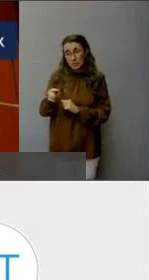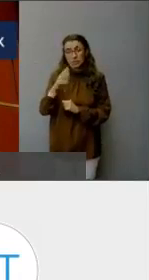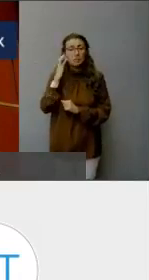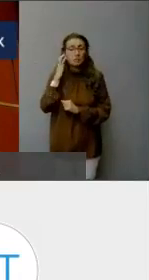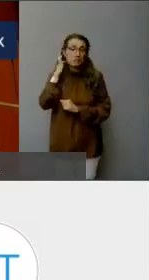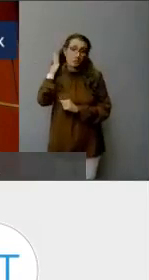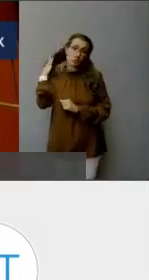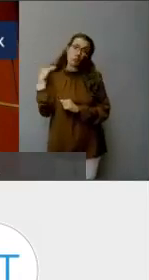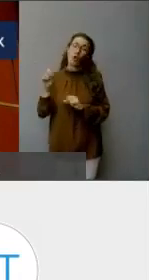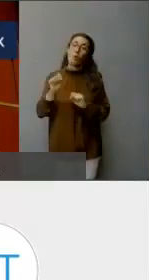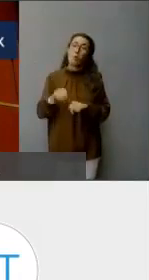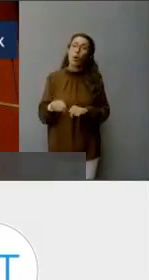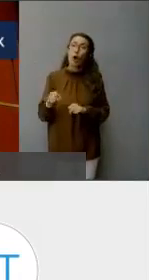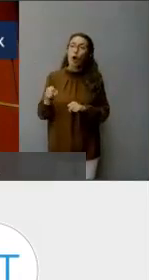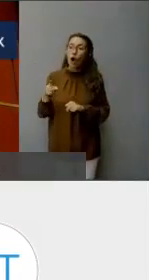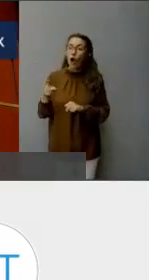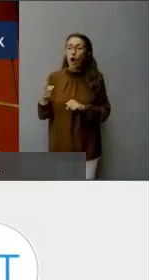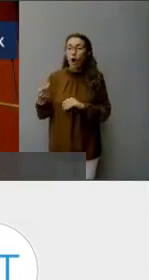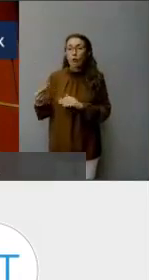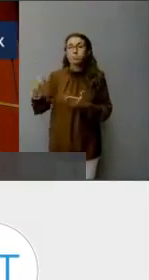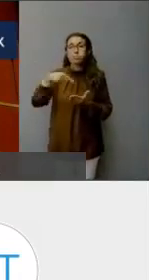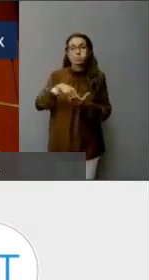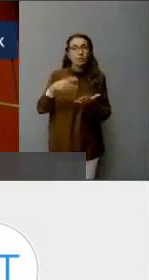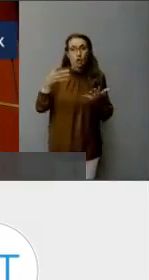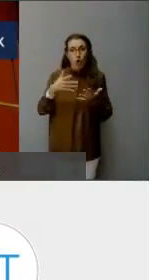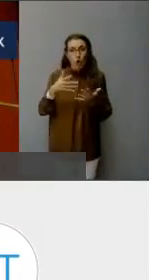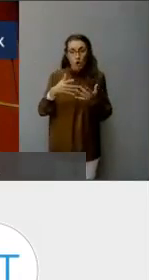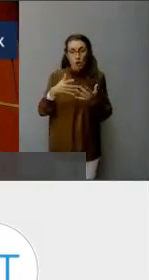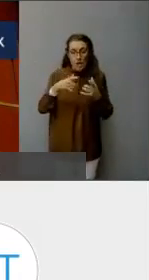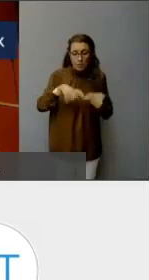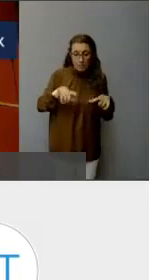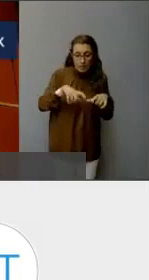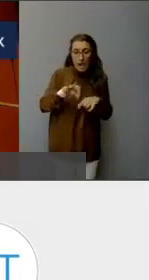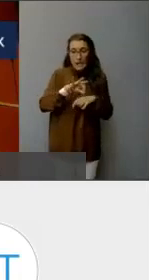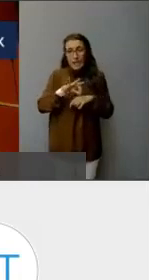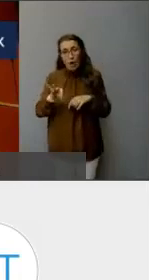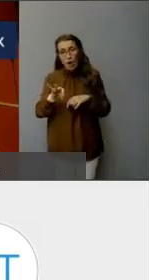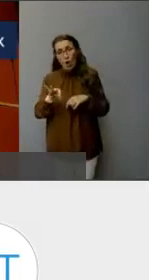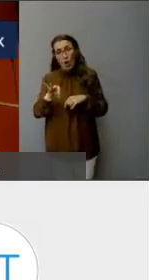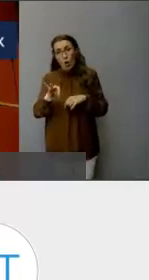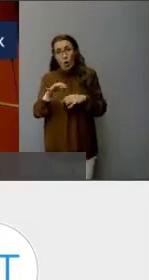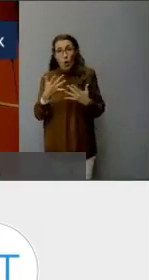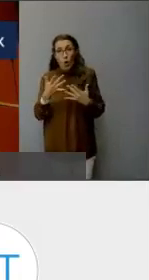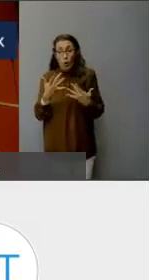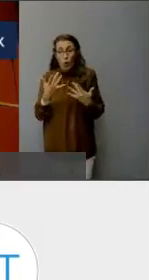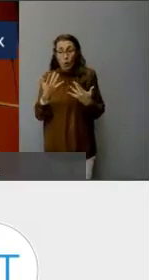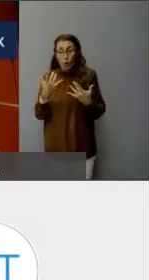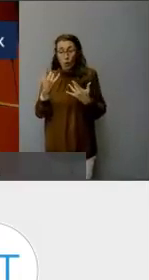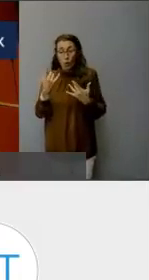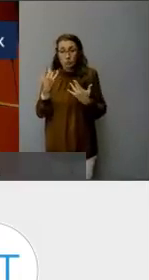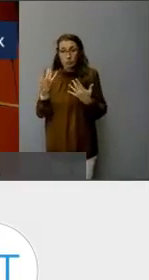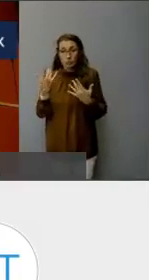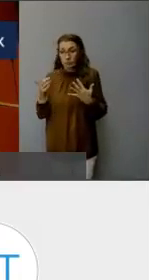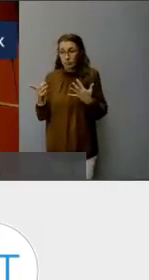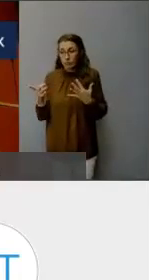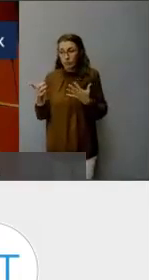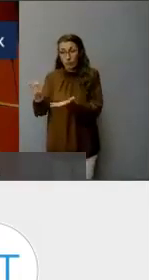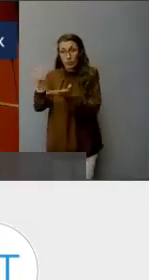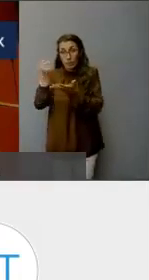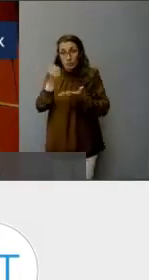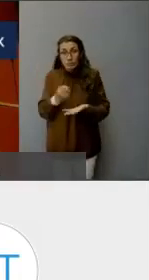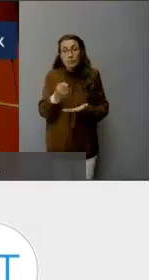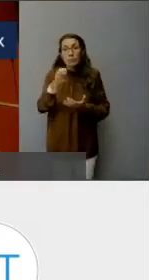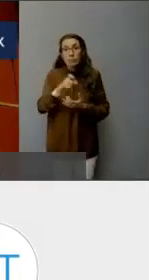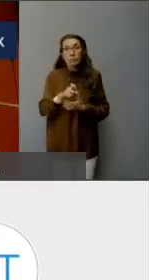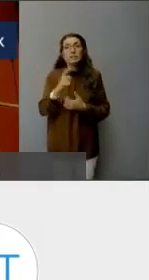assicurativa che permette al comune di chiedere il rispetto degli obblighi in caso negativo e di di escutere